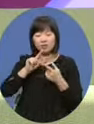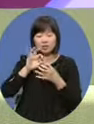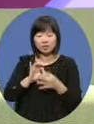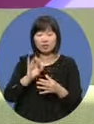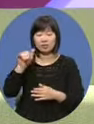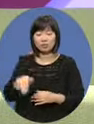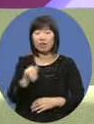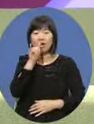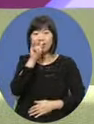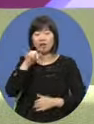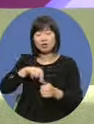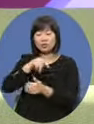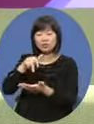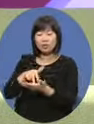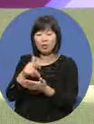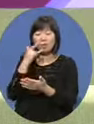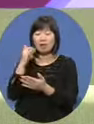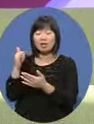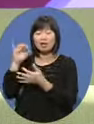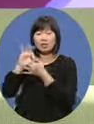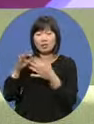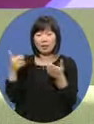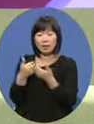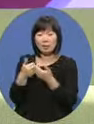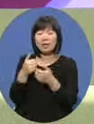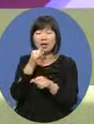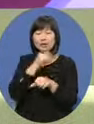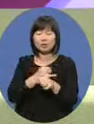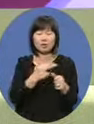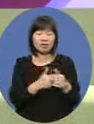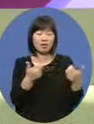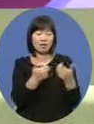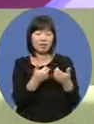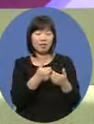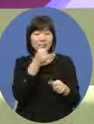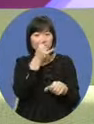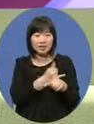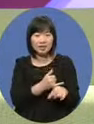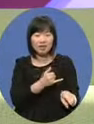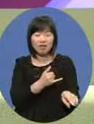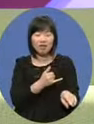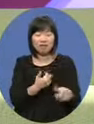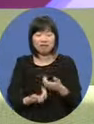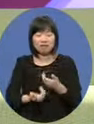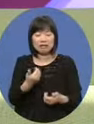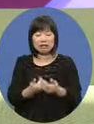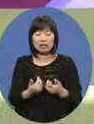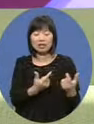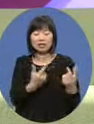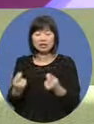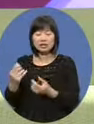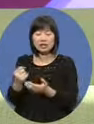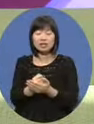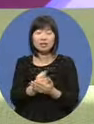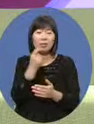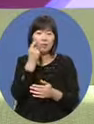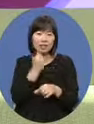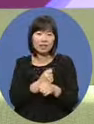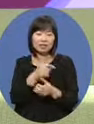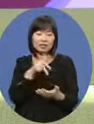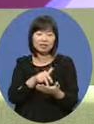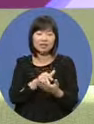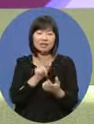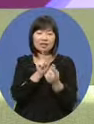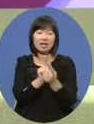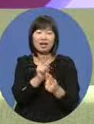떨어지고, 주변 부모님하고도 계속 부딪히고, 선생님하고도 부딪히고, 그런 이제 괴리감, 그리고 같이 가져갈 수 없는 이런 부분에서 오는